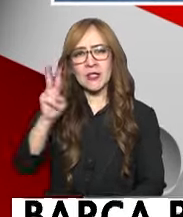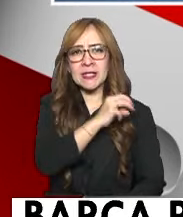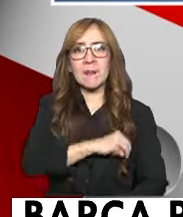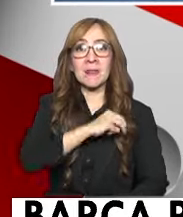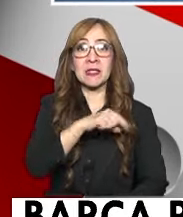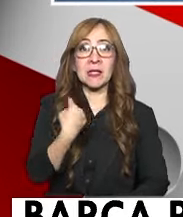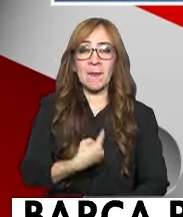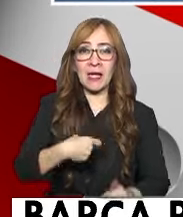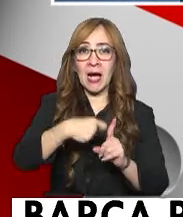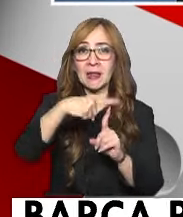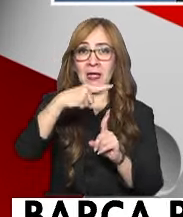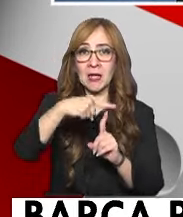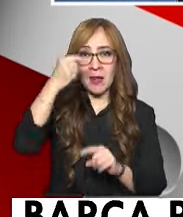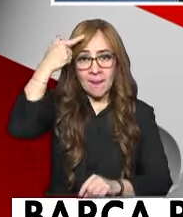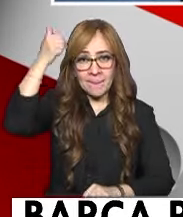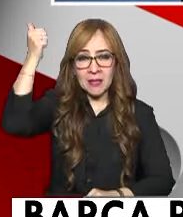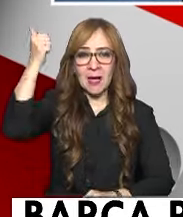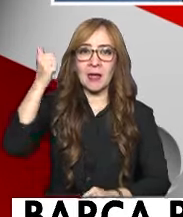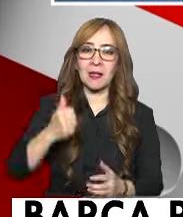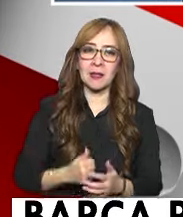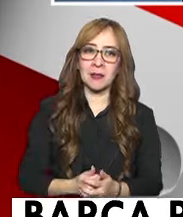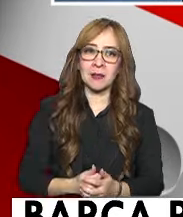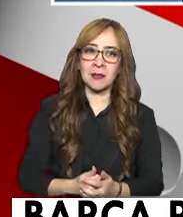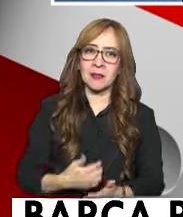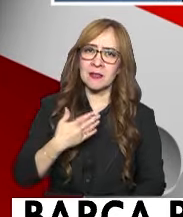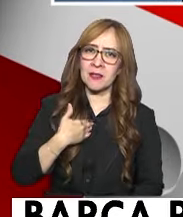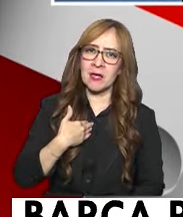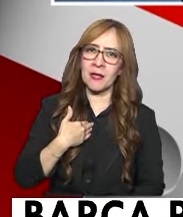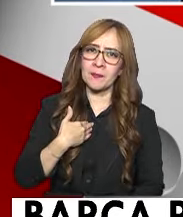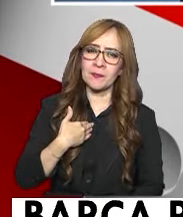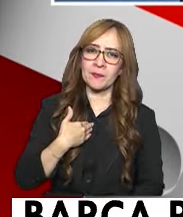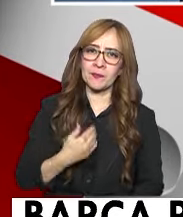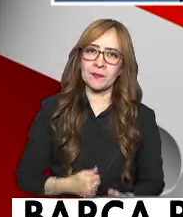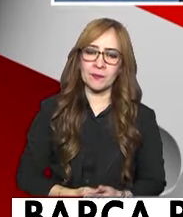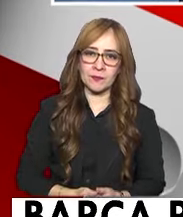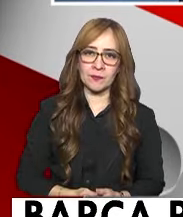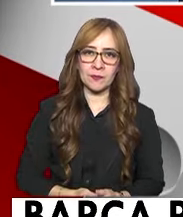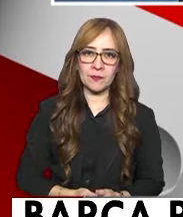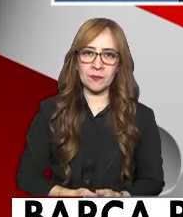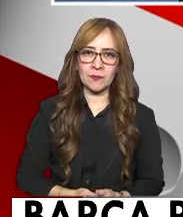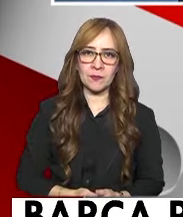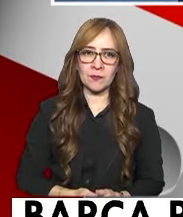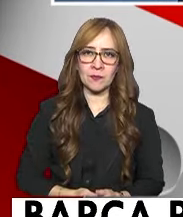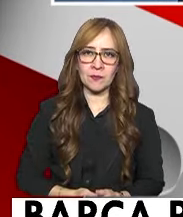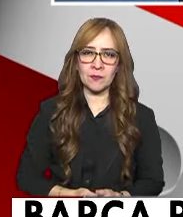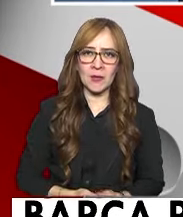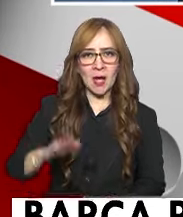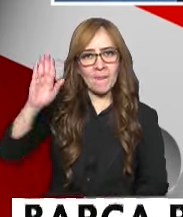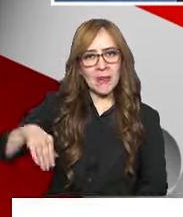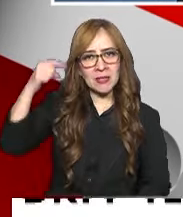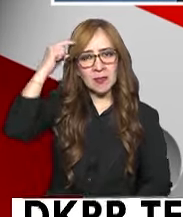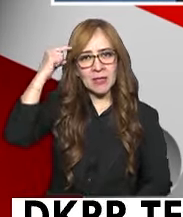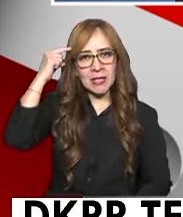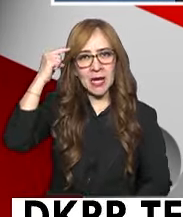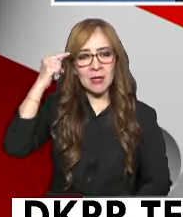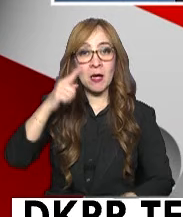maka eh saya masih berkutat pada eh mutu pendidikan yang ada di